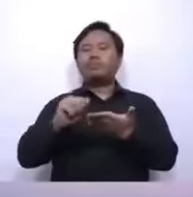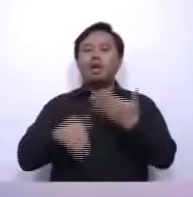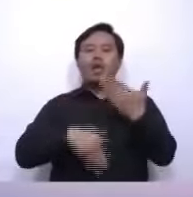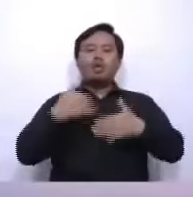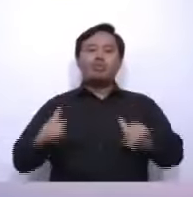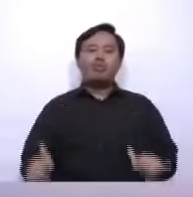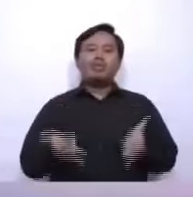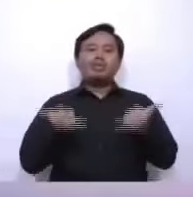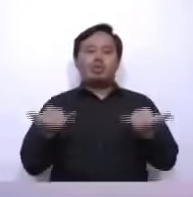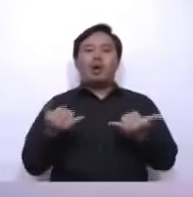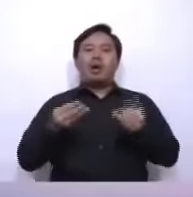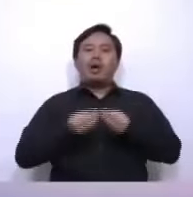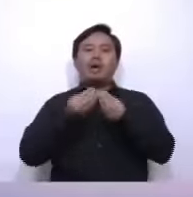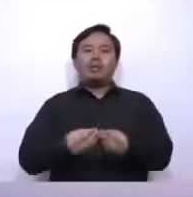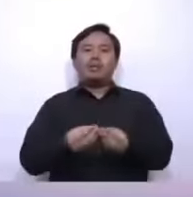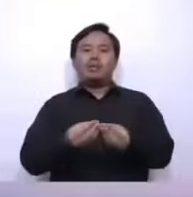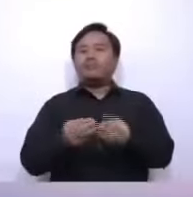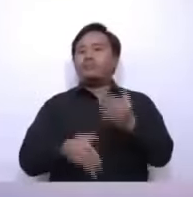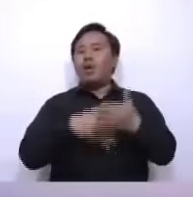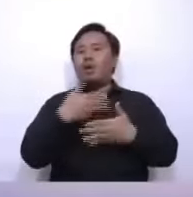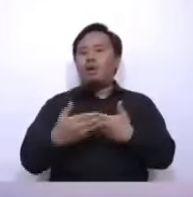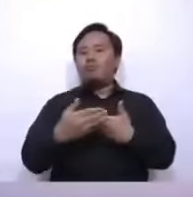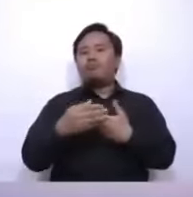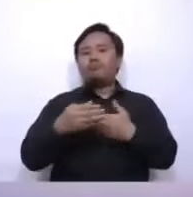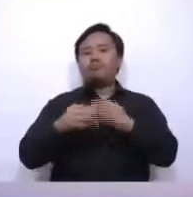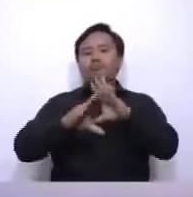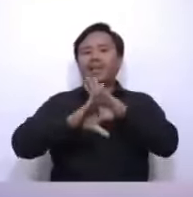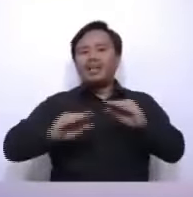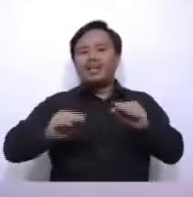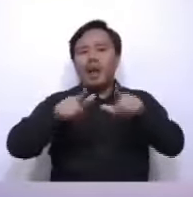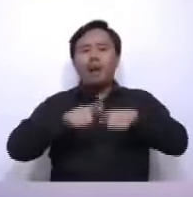ketiga menciptakan 3 juta lapangan kerja dengan